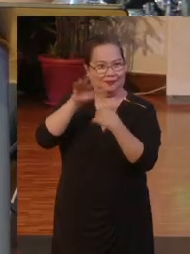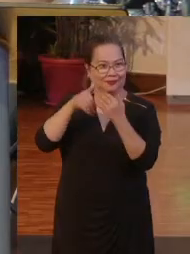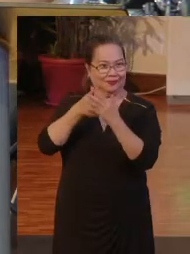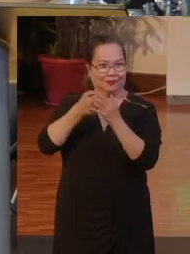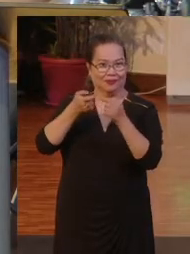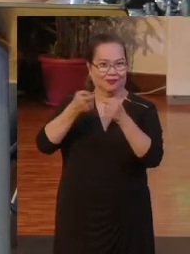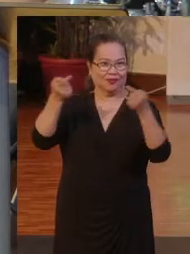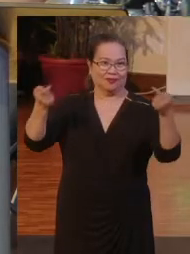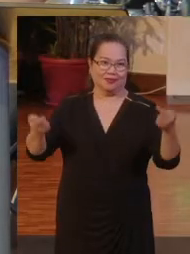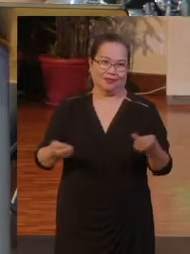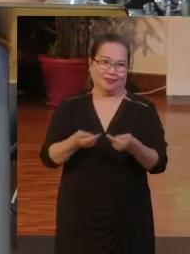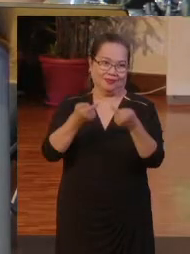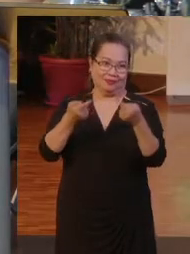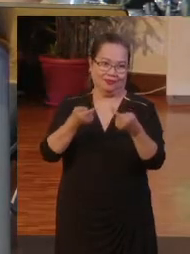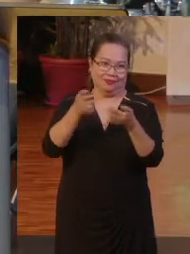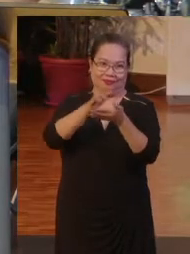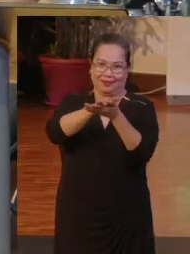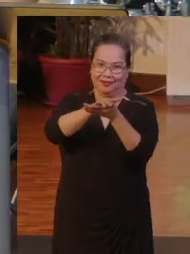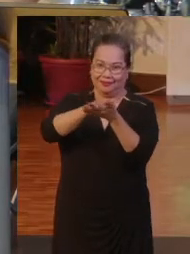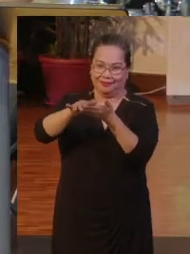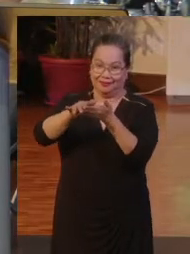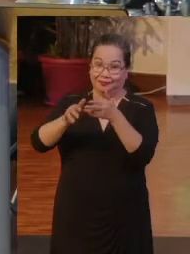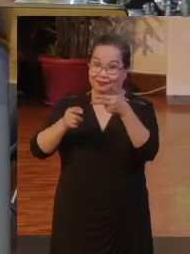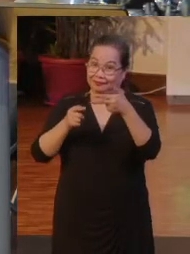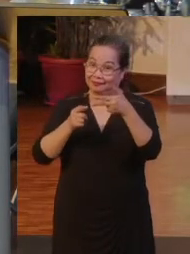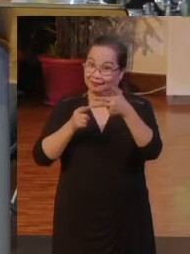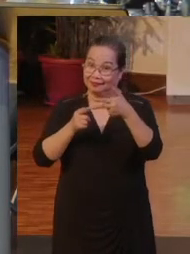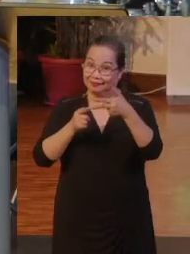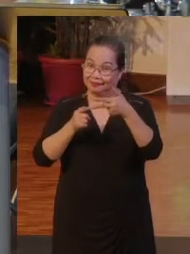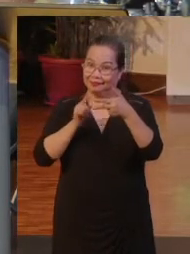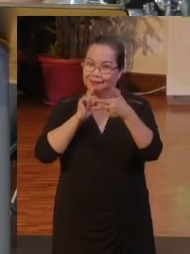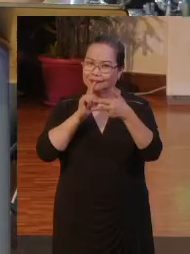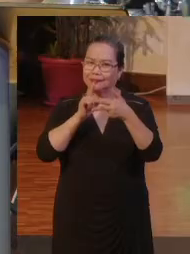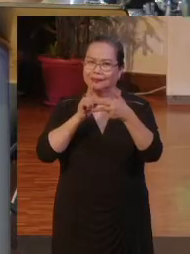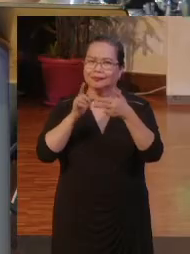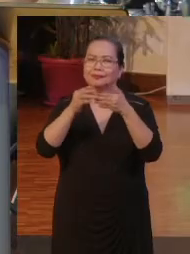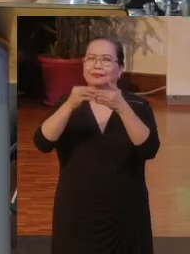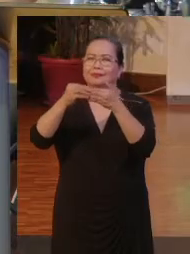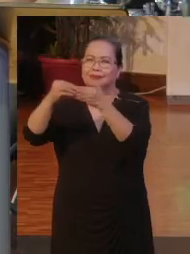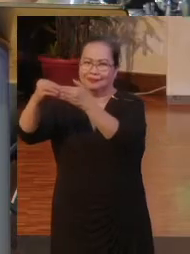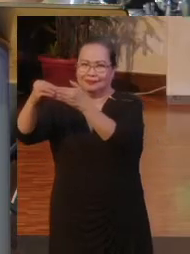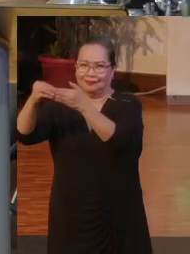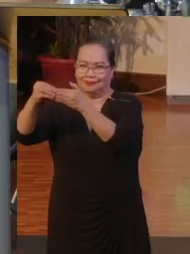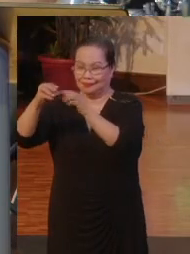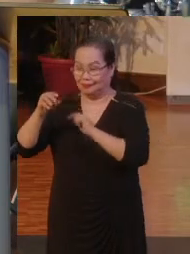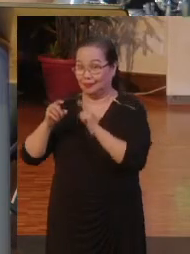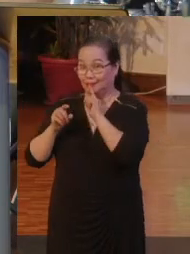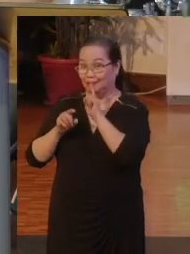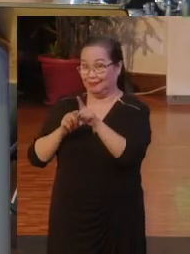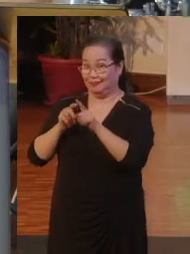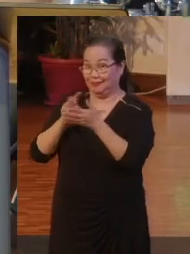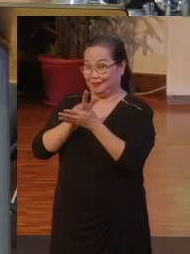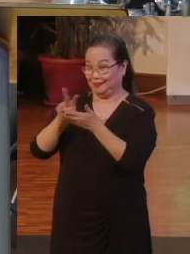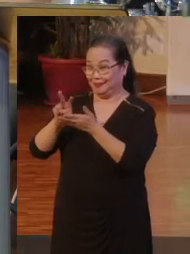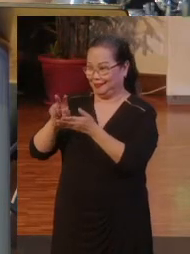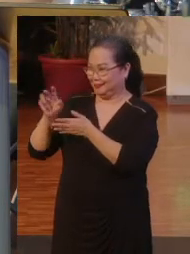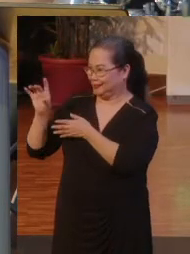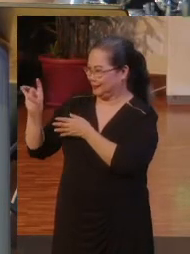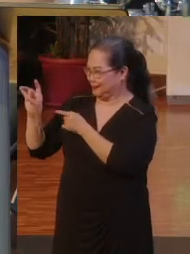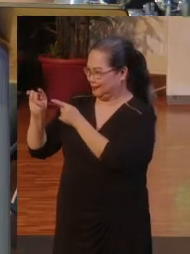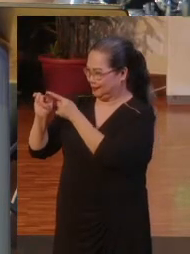sa kasalanan. Pangatlo, naging tapat ang Diyos sa paggabay sa kanilang paglalakbay. Tingnan natin yung verses 8 to